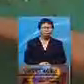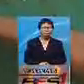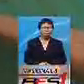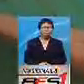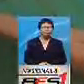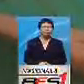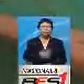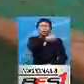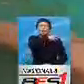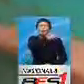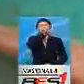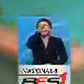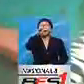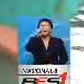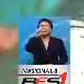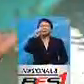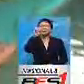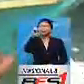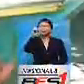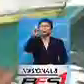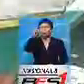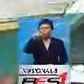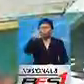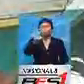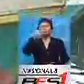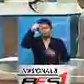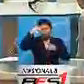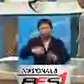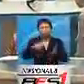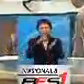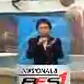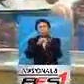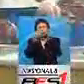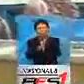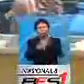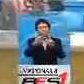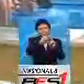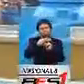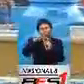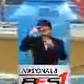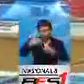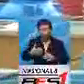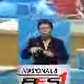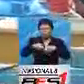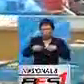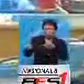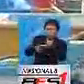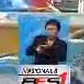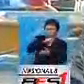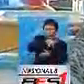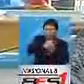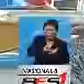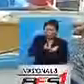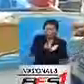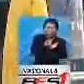sementara itu komand esom Datuk Wan Abdul Bari Abdul Khalid mengesahkan pencudikan itu selepas menerima satu laporan daripada pemilik